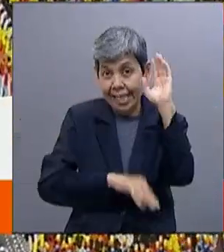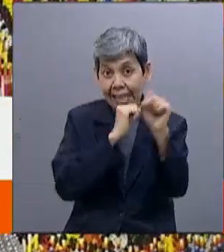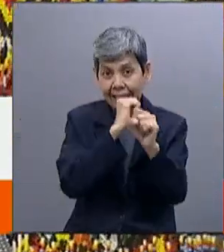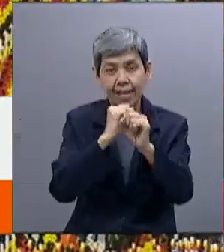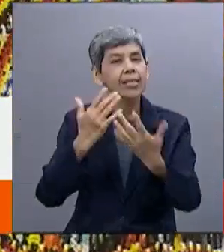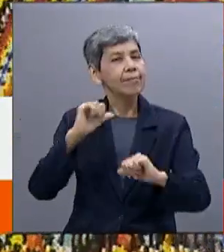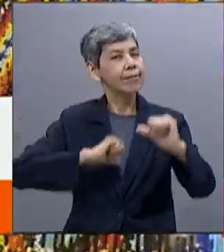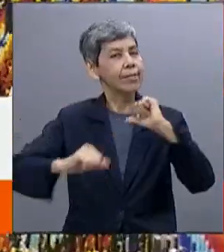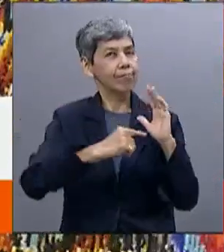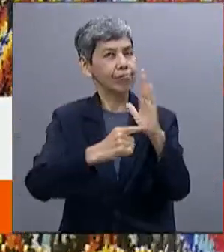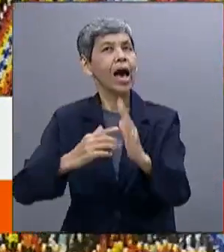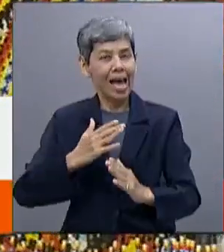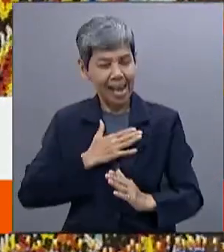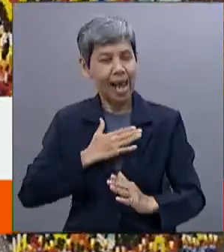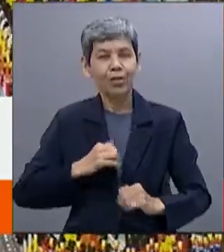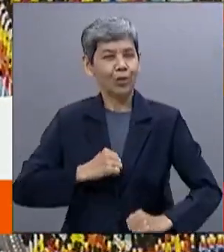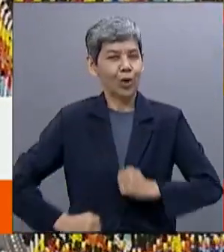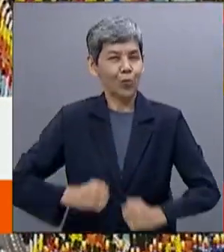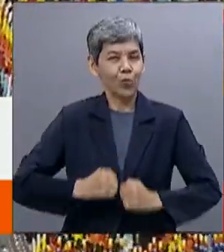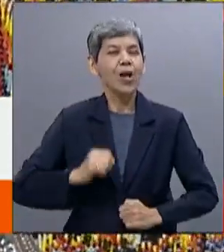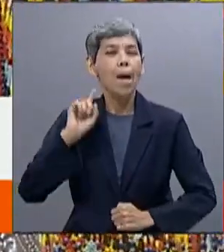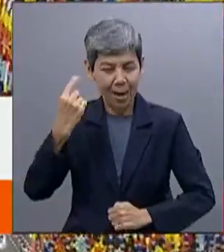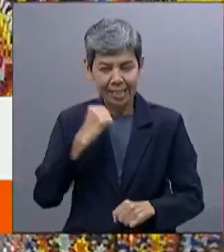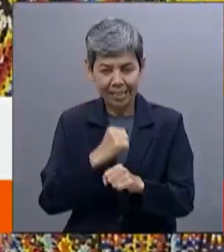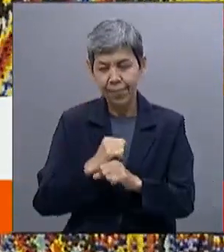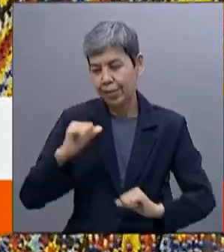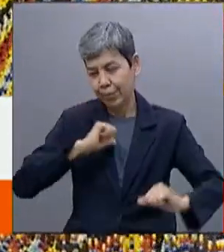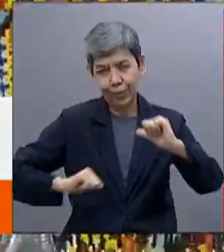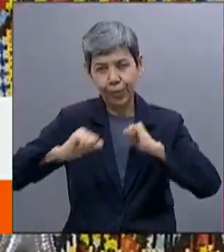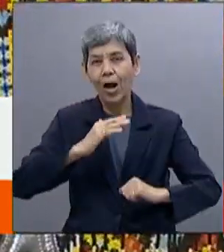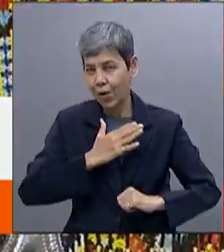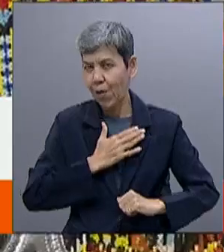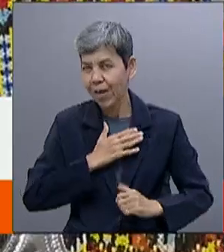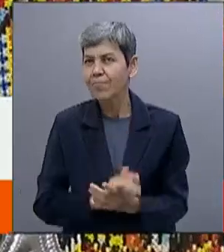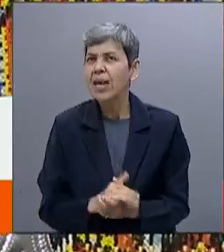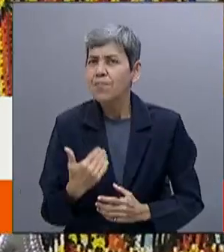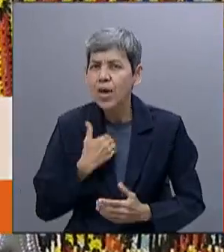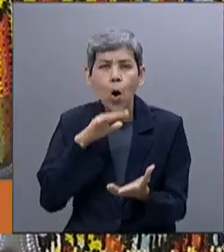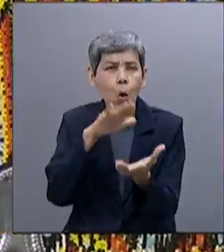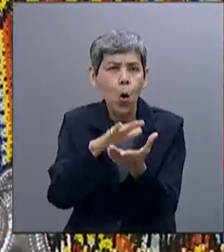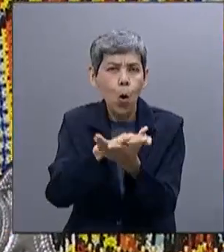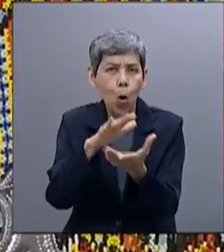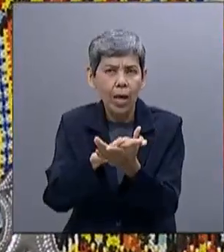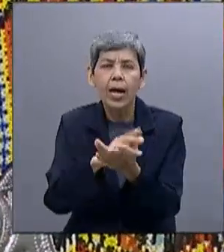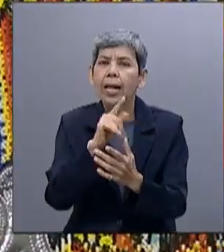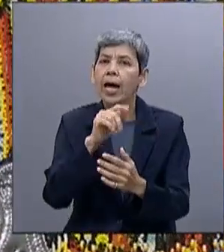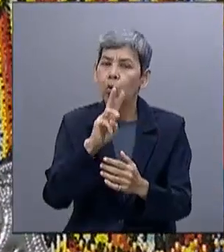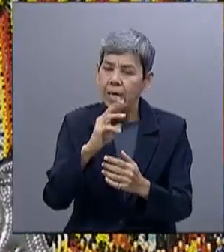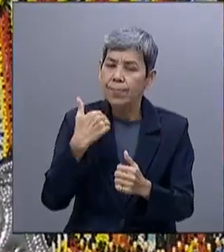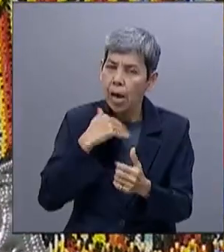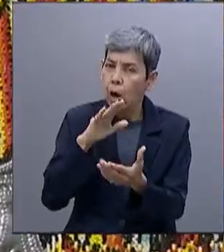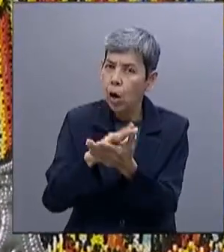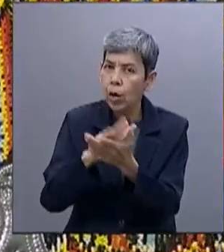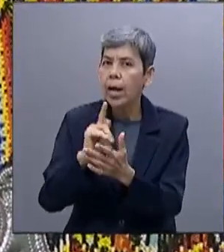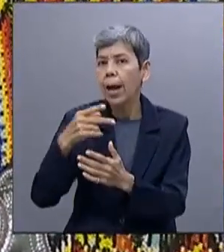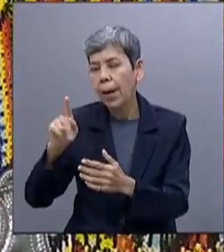ทนนะครับแล้วก็พวกเราก็เป็นเยาวชนรุ่นใหม่ด้วยครับที่ได้มาแสดงในงานนี้ครับคือมีโรงเรียนนาทวีวิทยาคมโรงเรียนก้